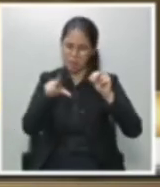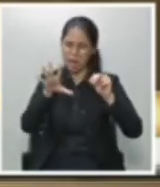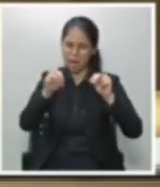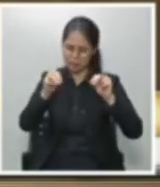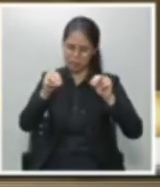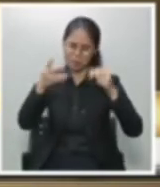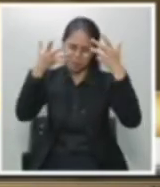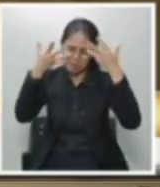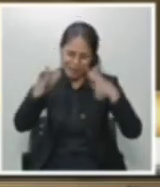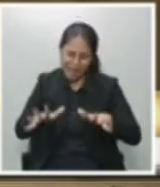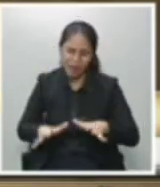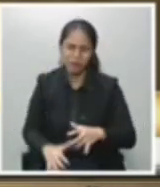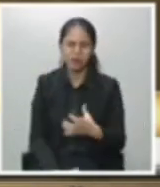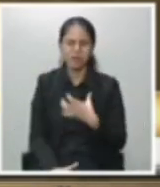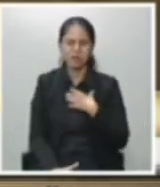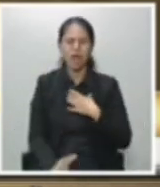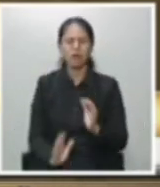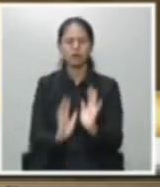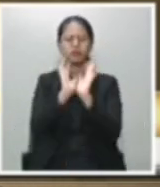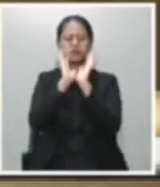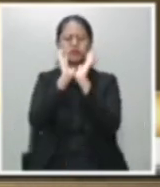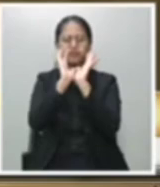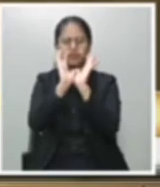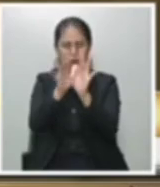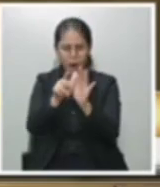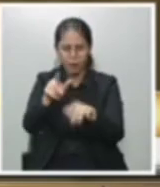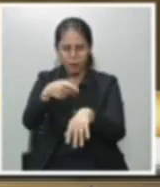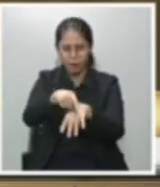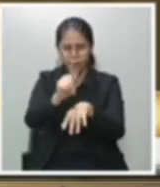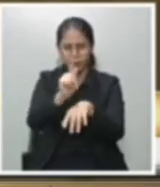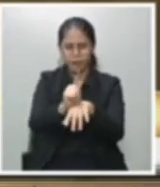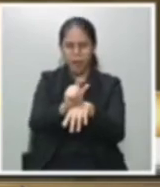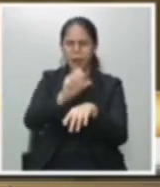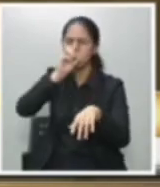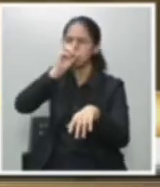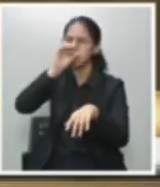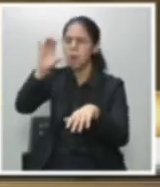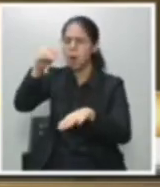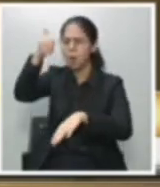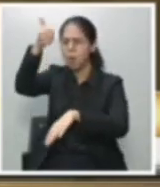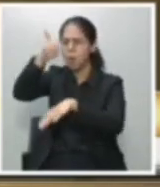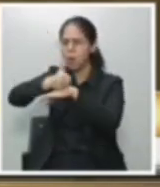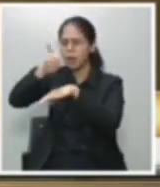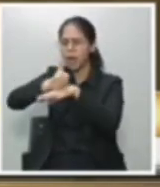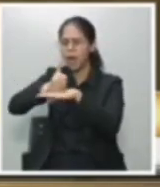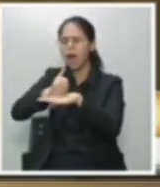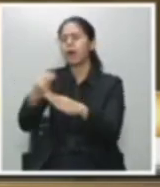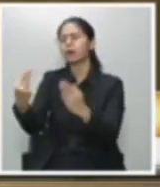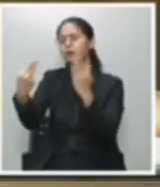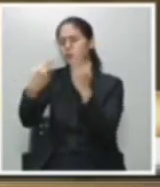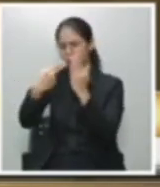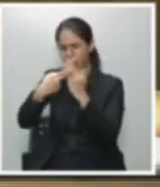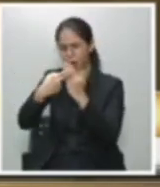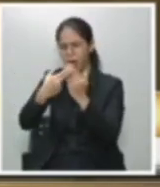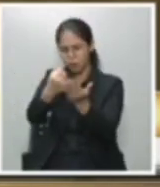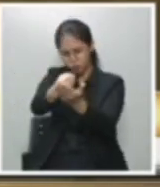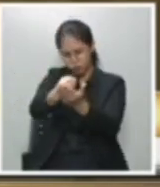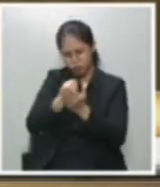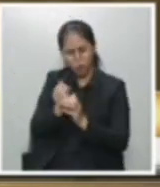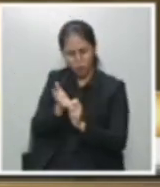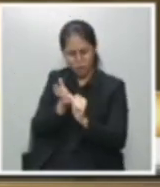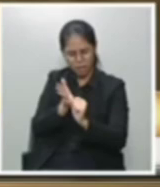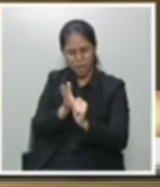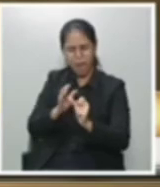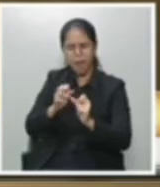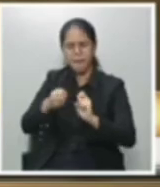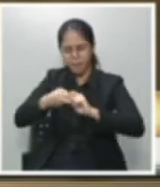ฉันจึงนำเรียนผ่านท่านประธานสภาไปยังผู้ว่าราชการจังหวัดหนองคายให้เข้าไปช่วยแก้ไขและปรับปรุงด้วย